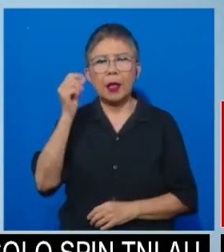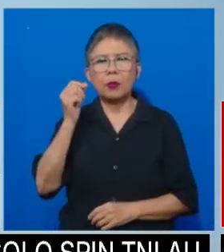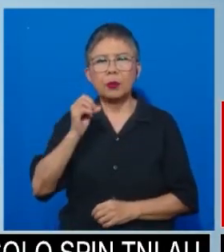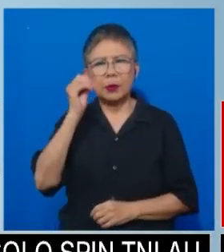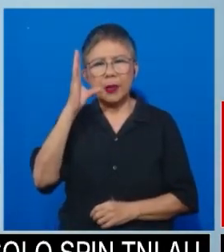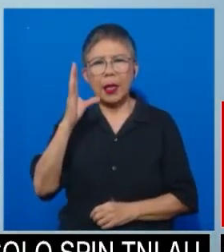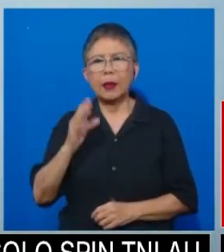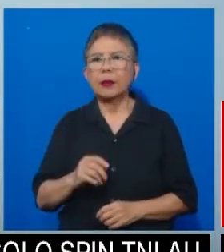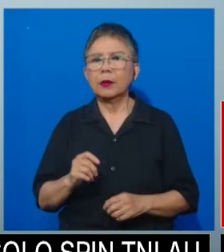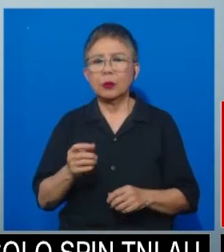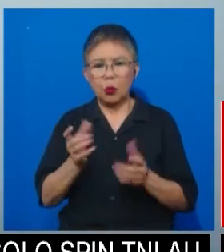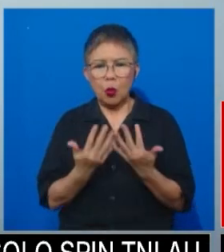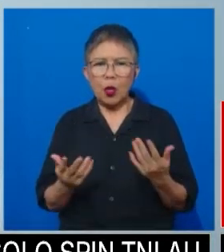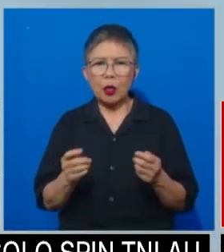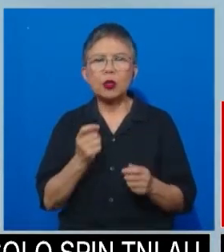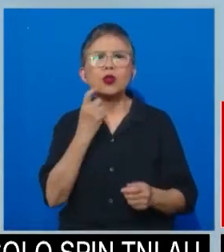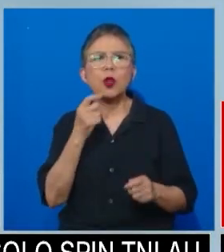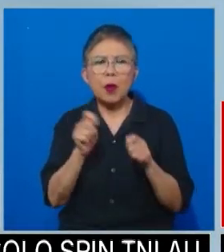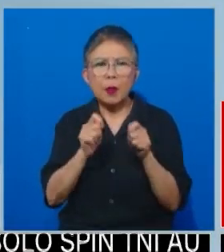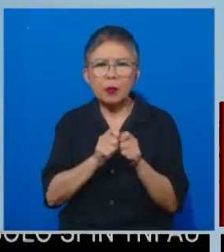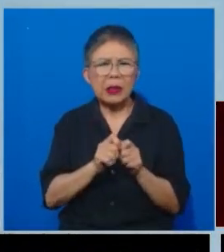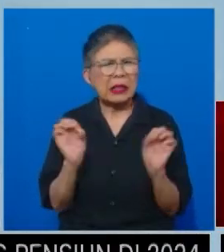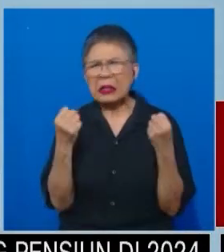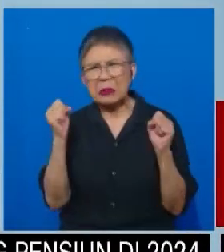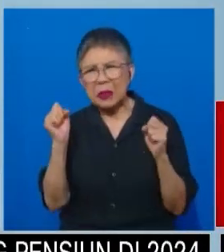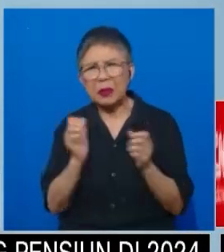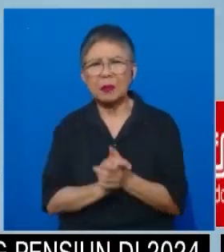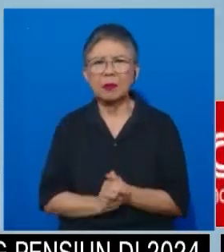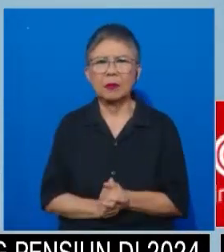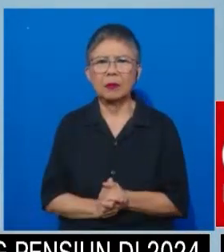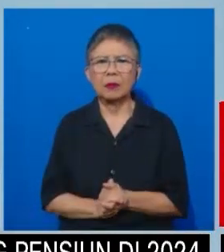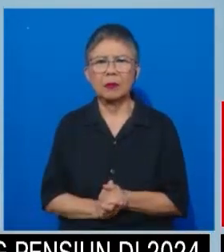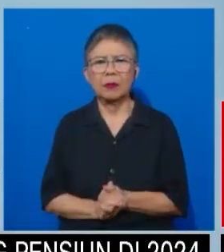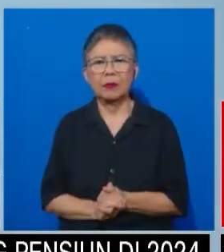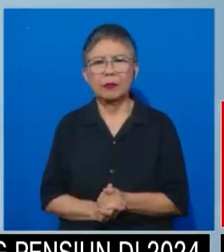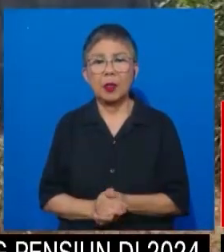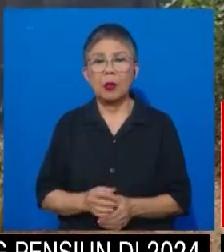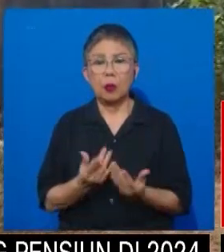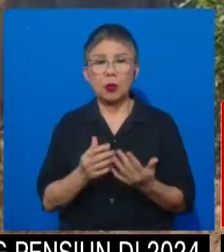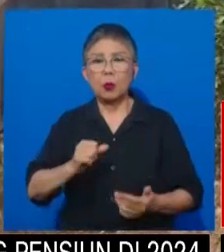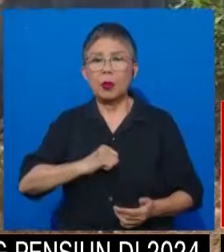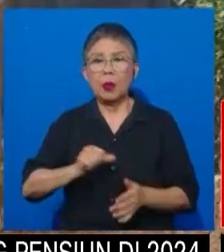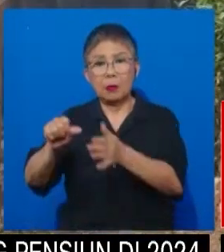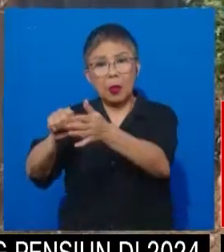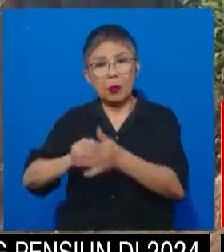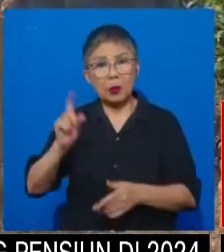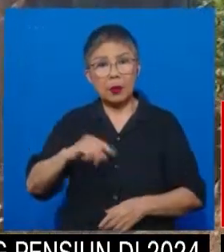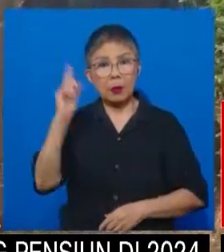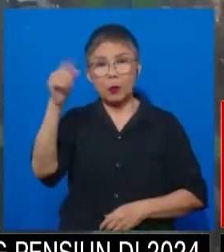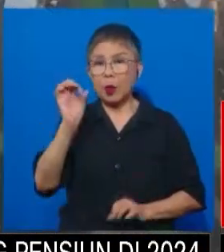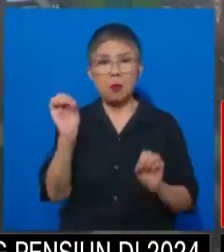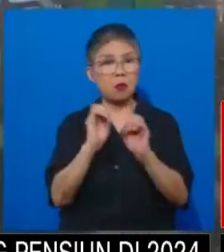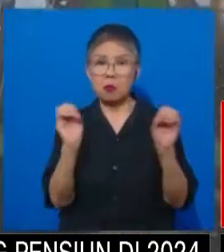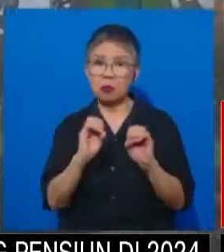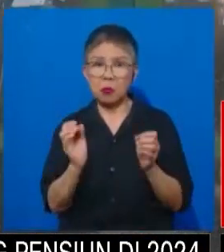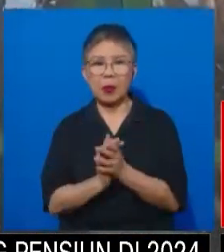bisa memperbaiki kerusakan rumah mereka lantaran tidak memiliki biaya. Warga juga mengaku belum ada bantuan dari pemerintah.